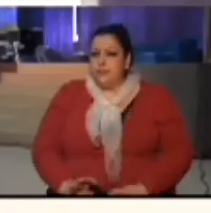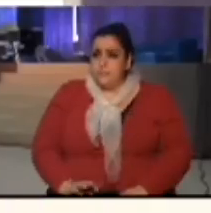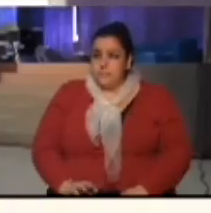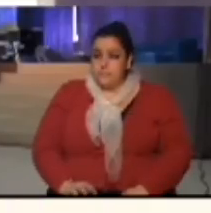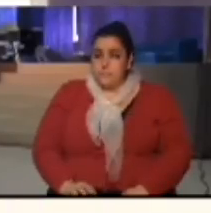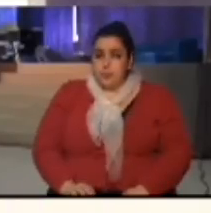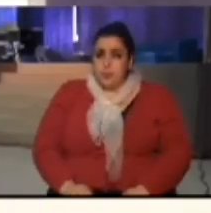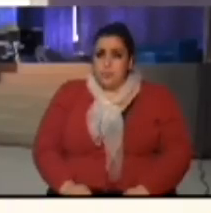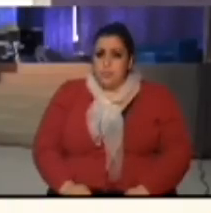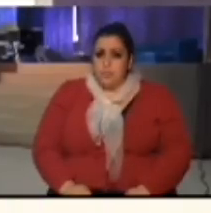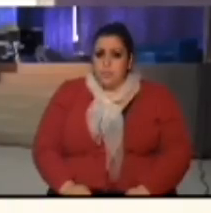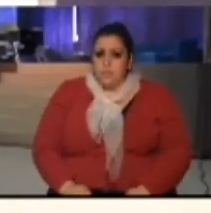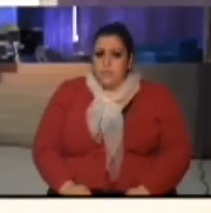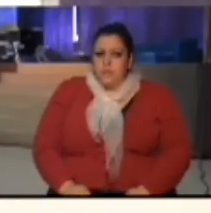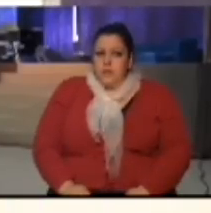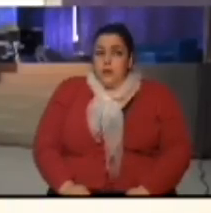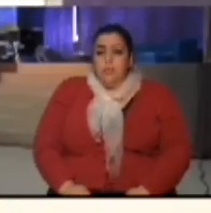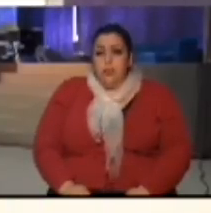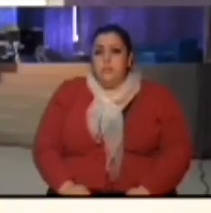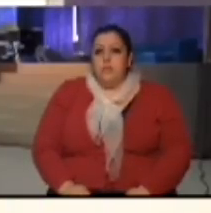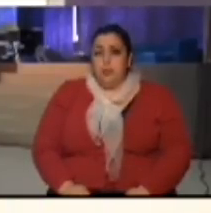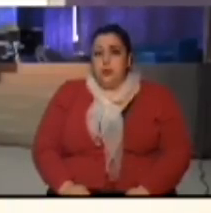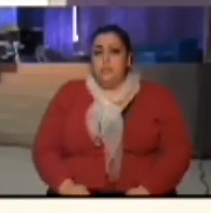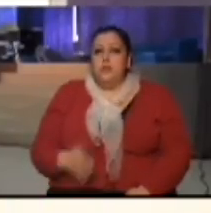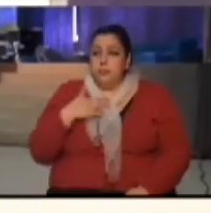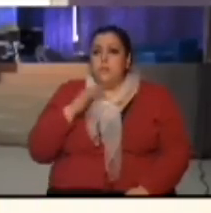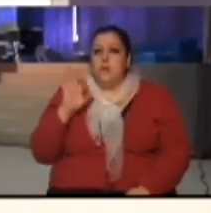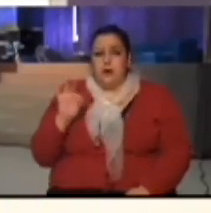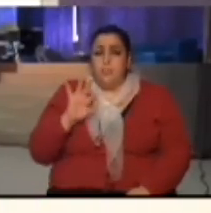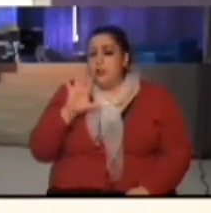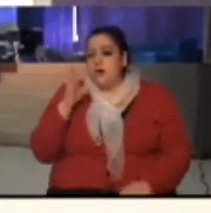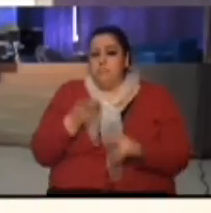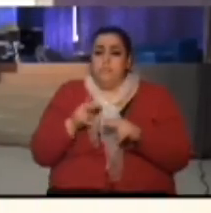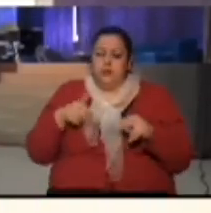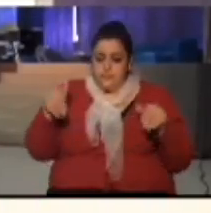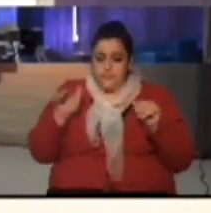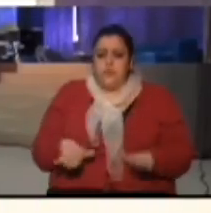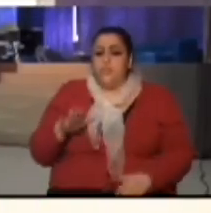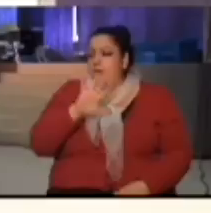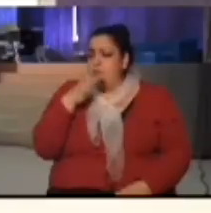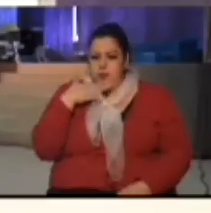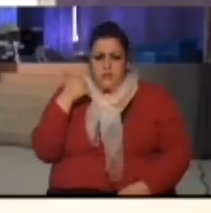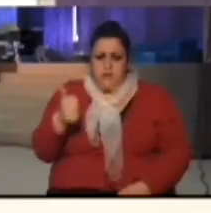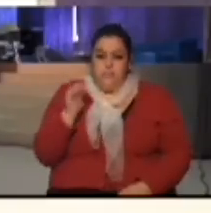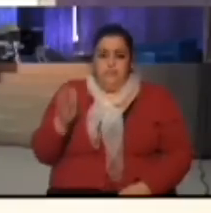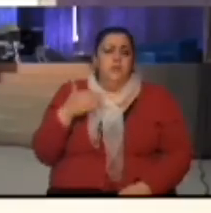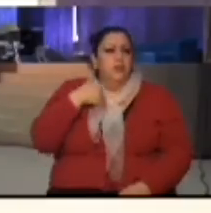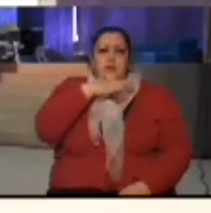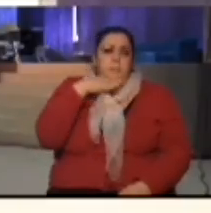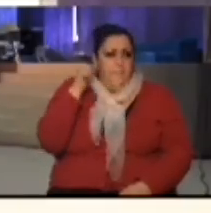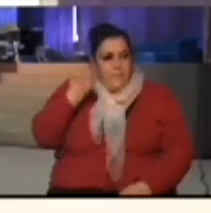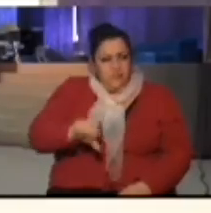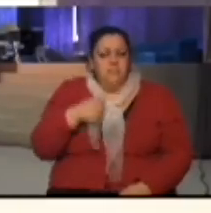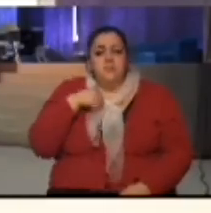ես մի հատ որոշում ունեմ, լավ եմ։ Դա իմ համար որոշում է, դա իմ համար ոչ թե ինչ-որ վիճակներ է, որ լավ կլինի, լավ չէ,